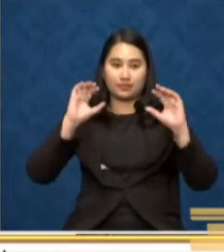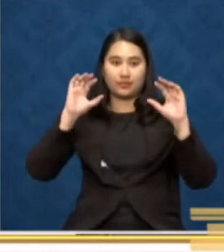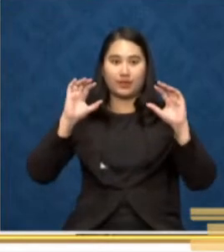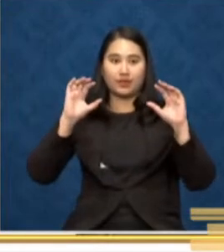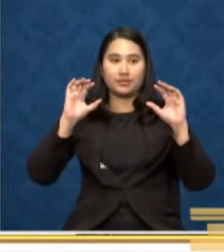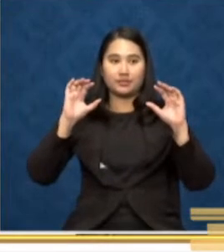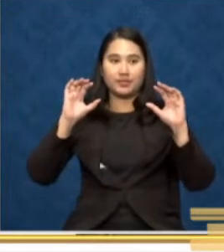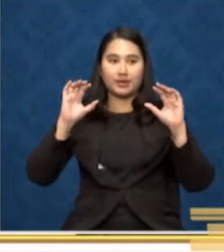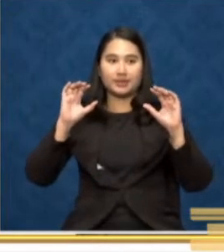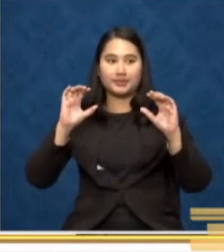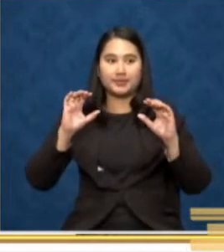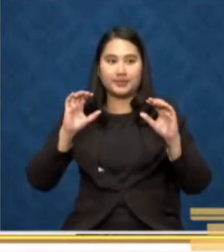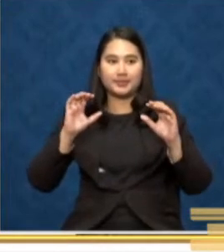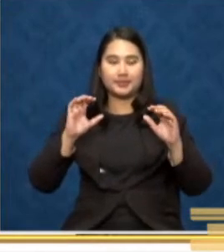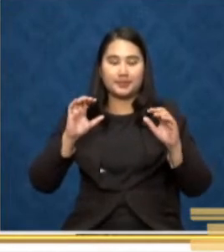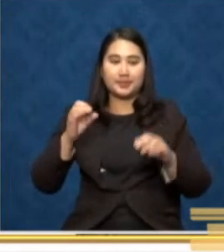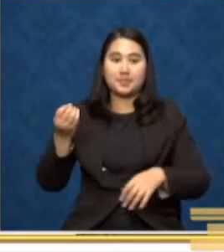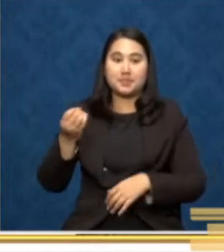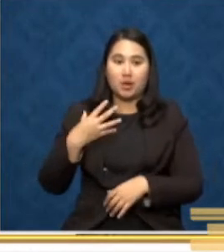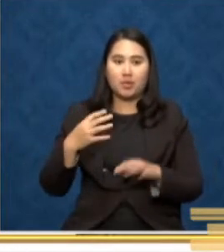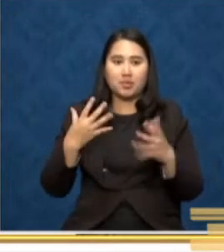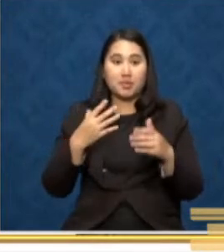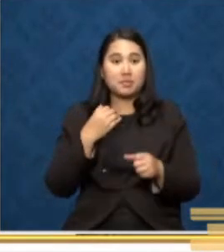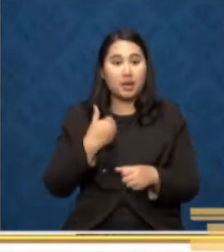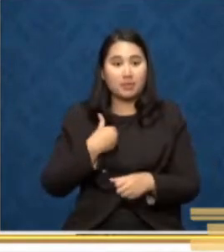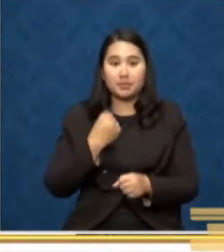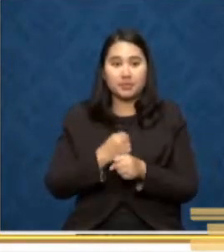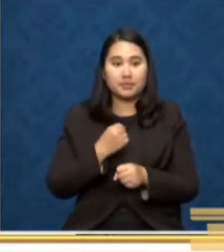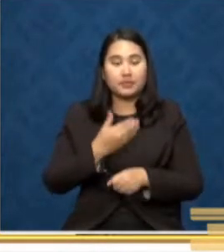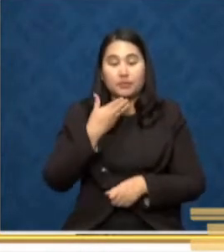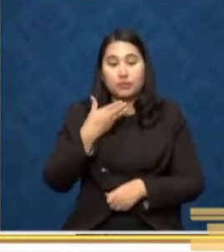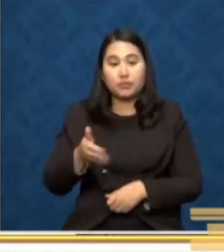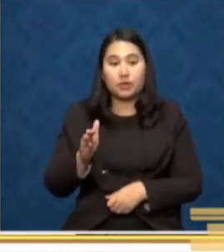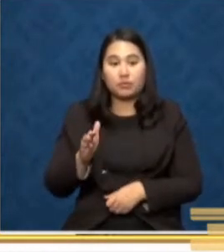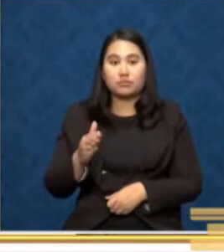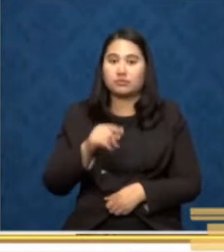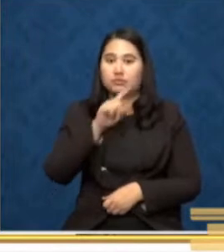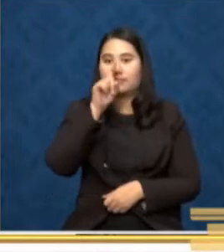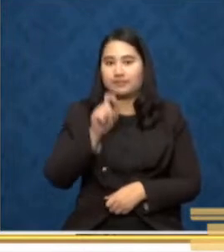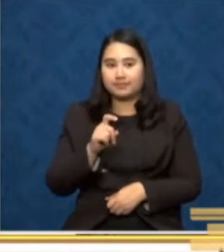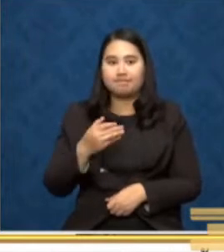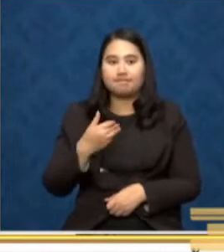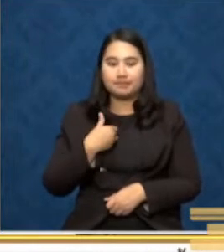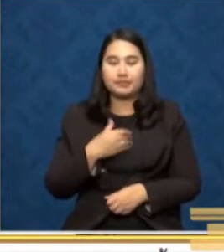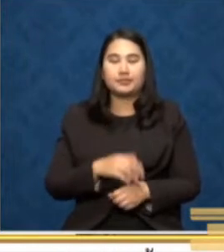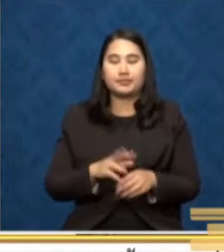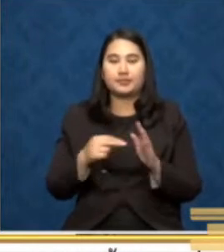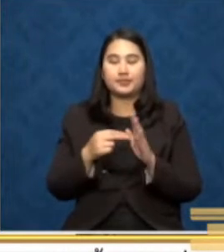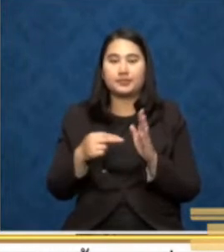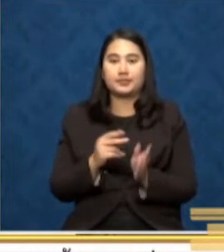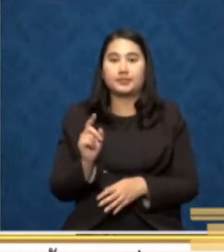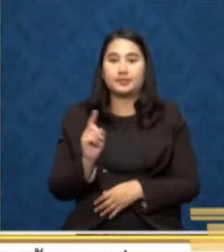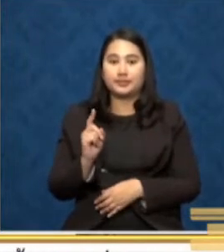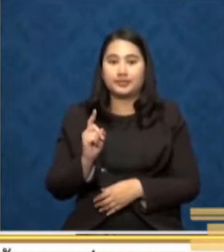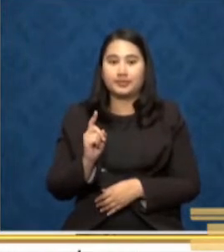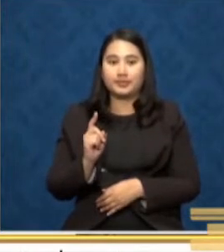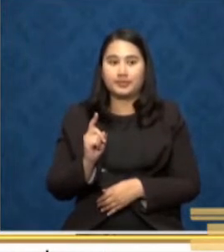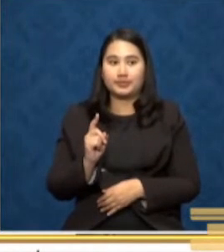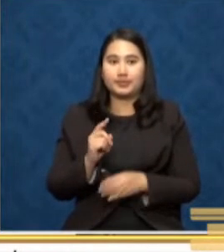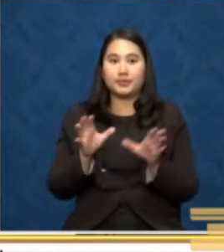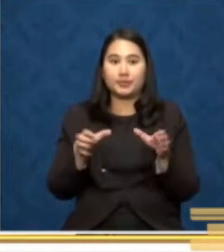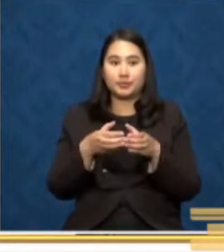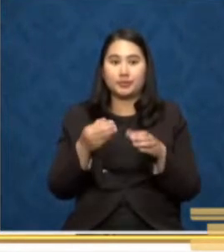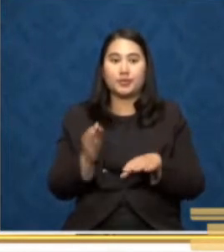ก็ยังไม่ได้ให้ความมั่นใจว่ามันจะมีต่อไปเพื่อที่จะดึงดูดเพื่อที่จะยังคงไว้ซึ่งนักธุ